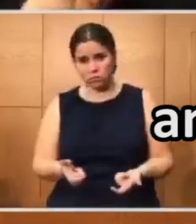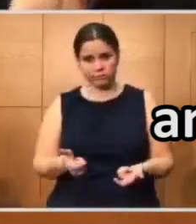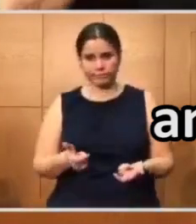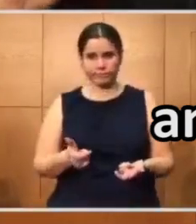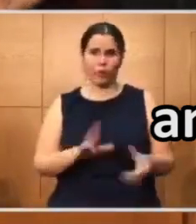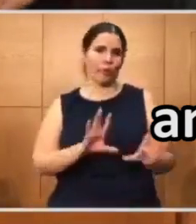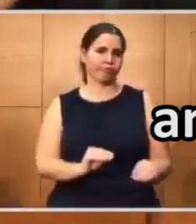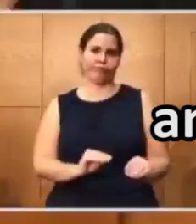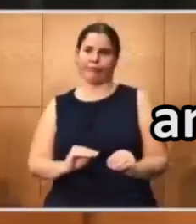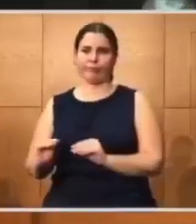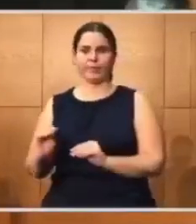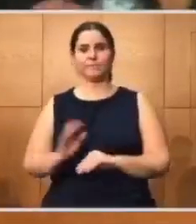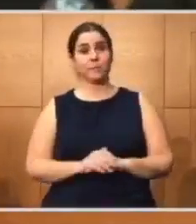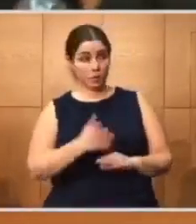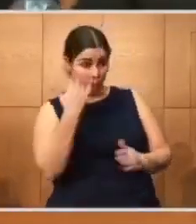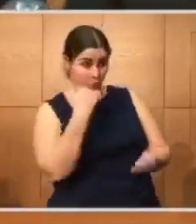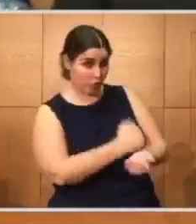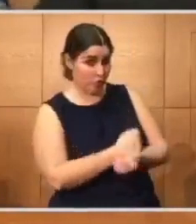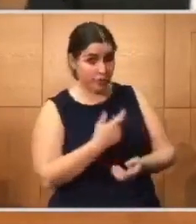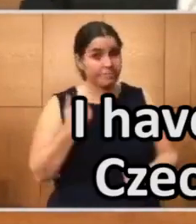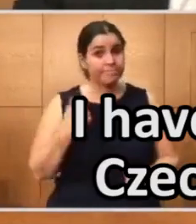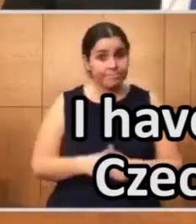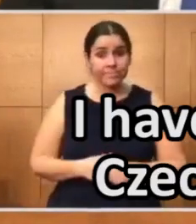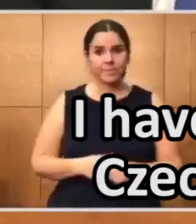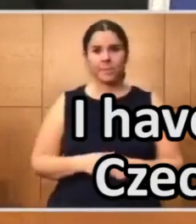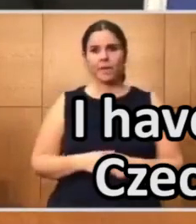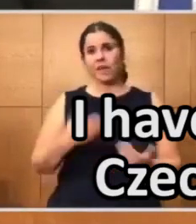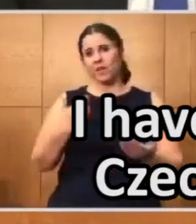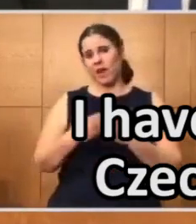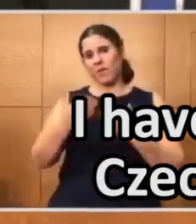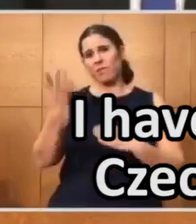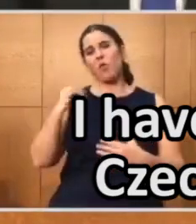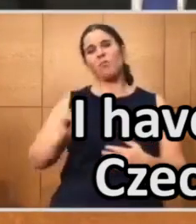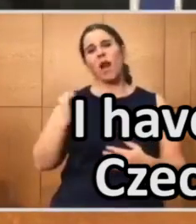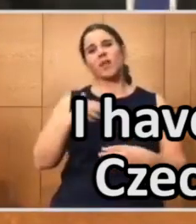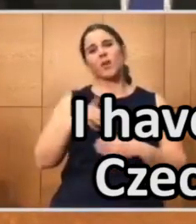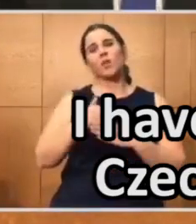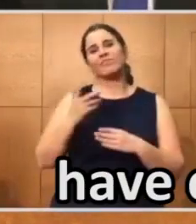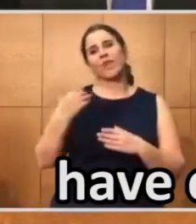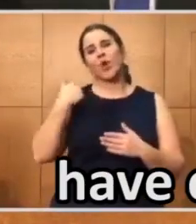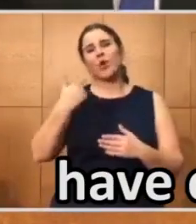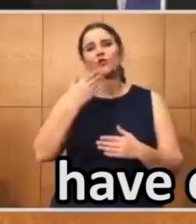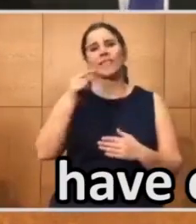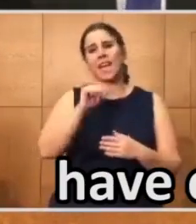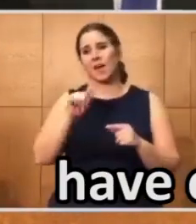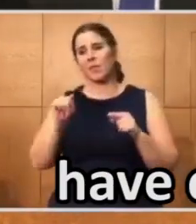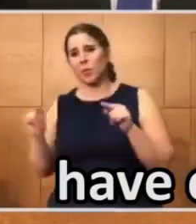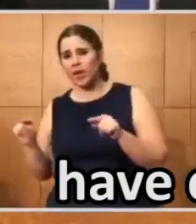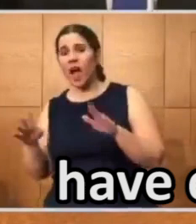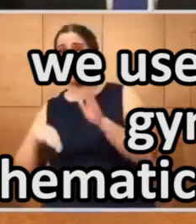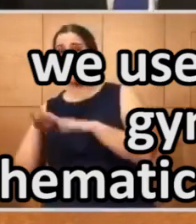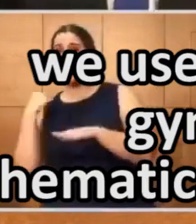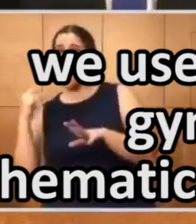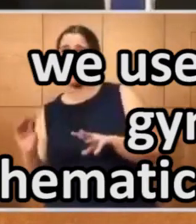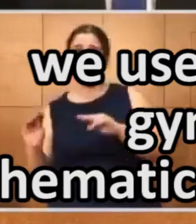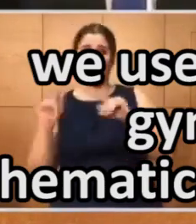Takže. Jiří Hinek, zkusil drogy? Tak já jsem mládí prožil v České republice, takže nemám zkušenosti z Anglie. My jsme